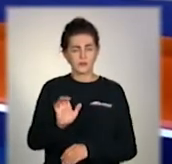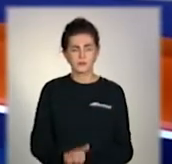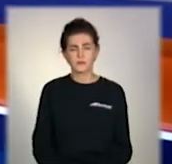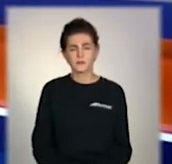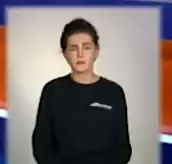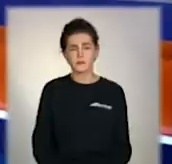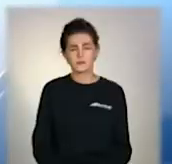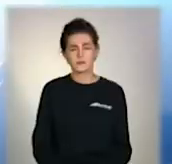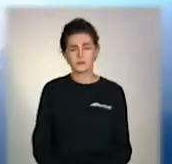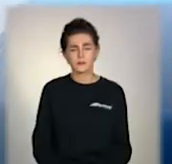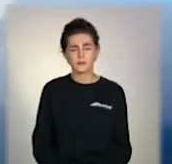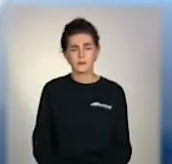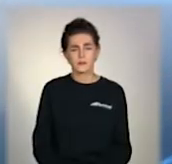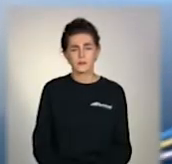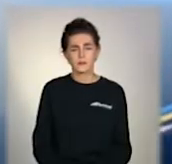Музика